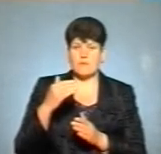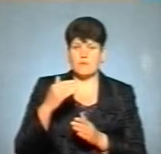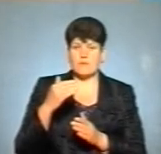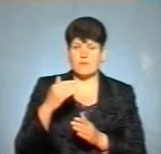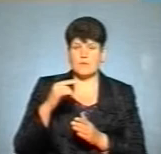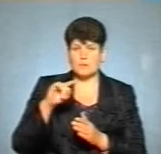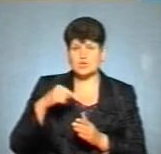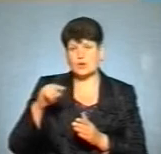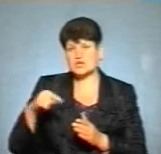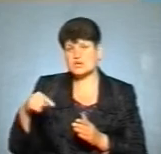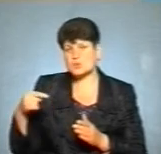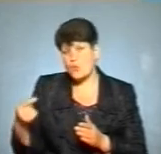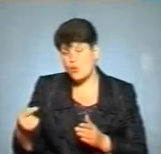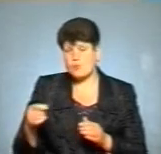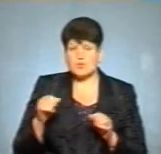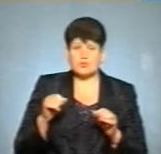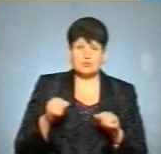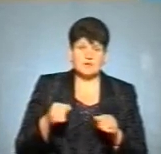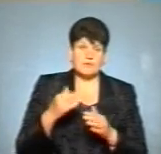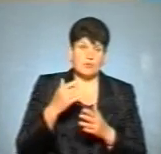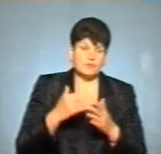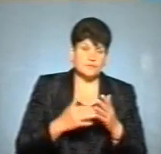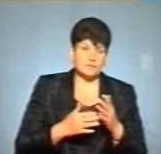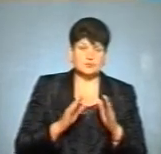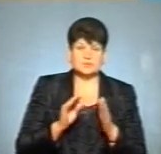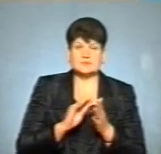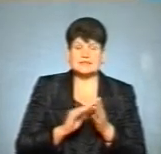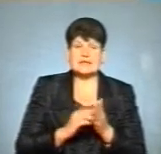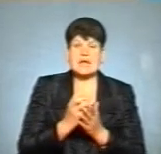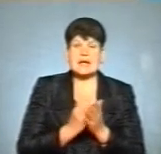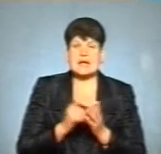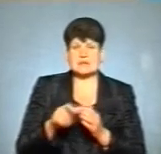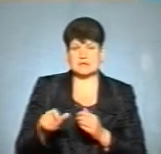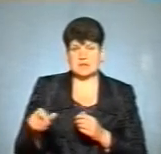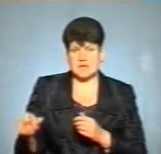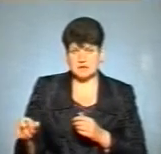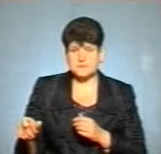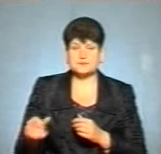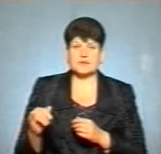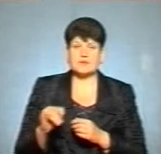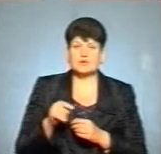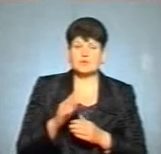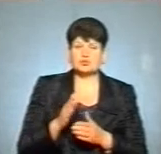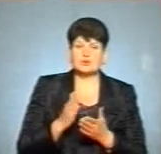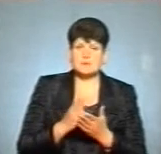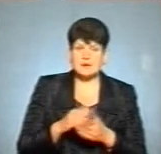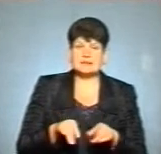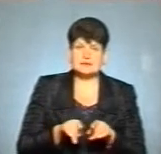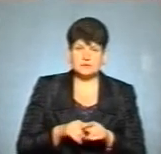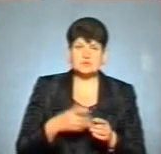через кому можливо, або відповідно в певному порядку будуть зазначатися кандидати. Так, тобто, і будуть вони мати також певний